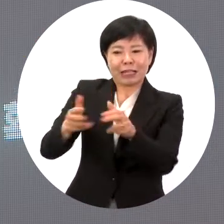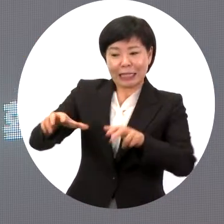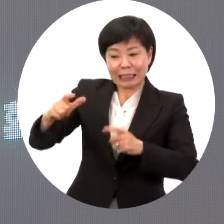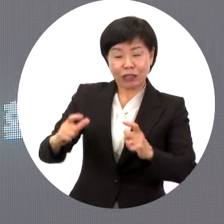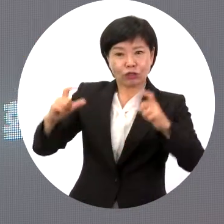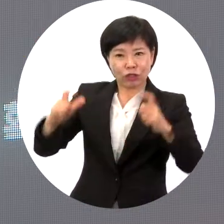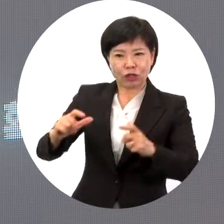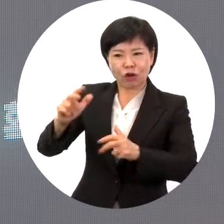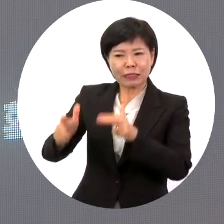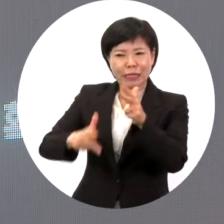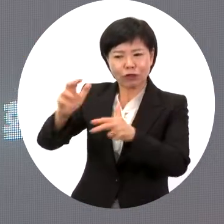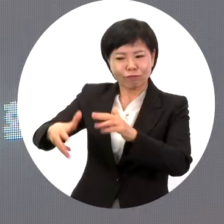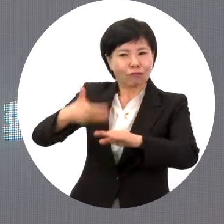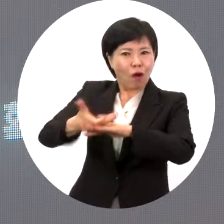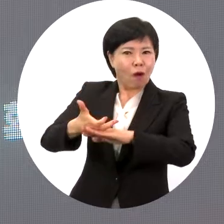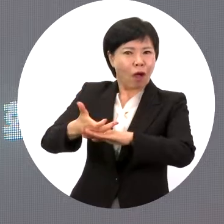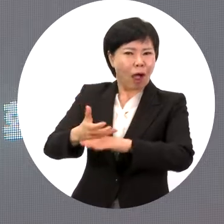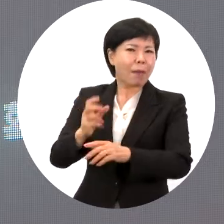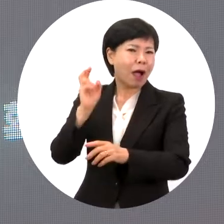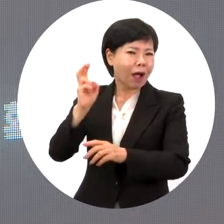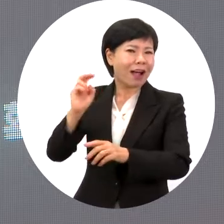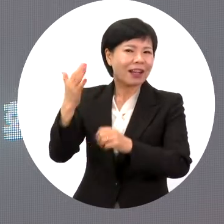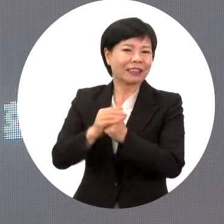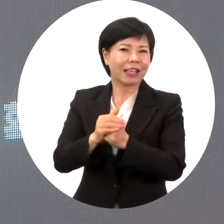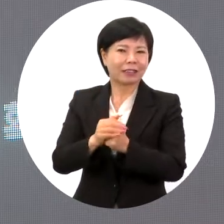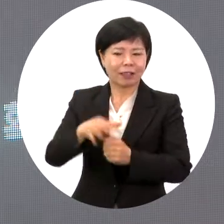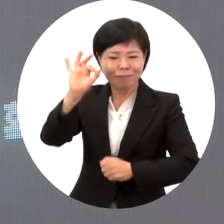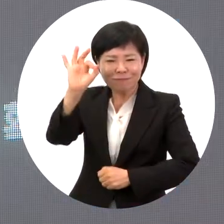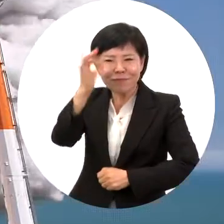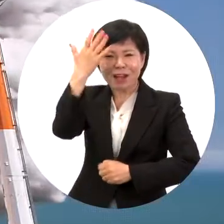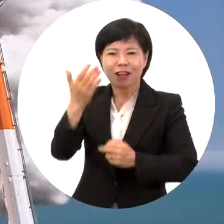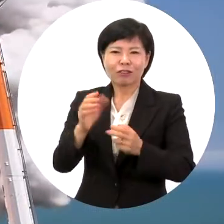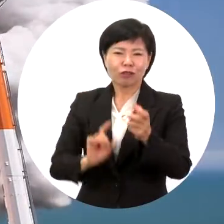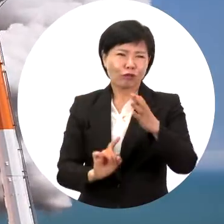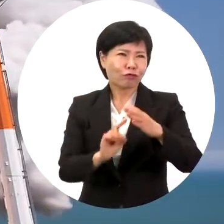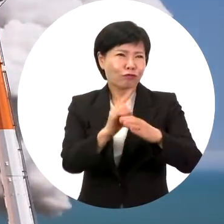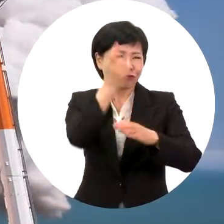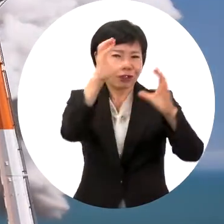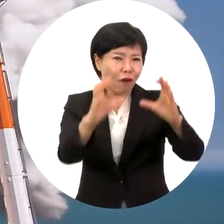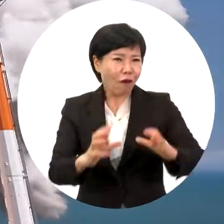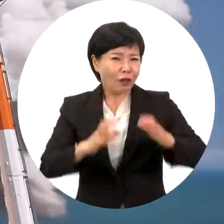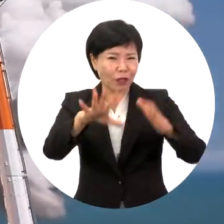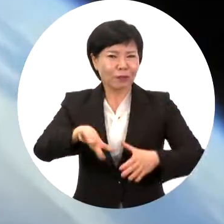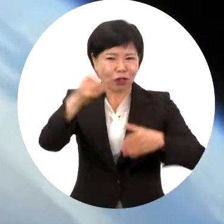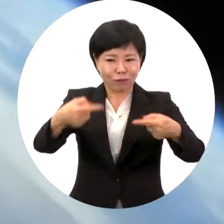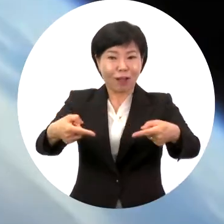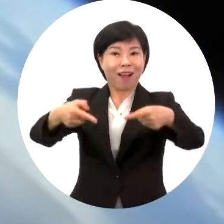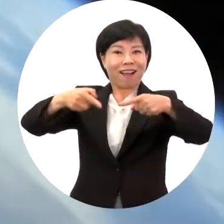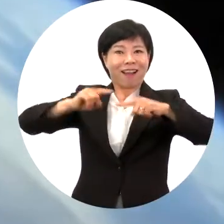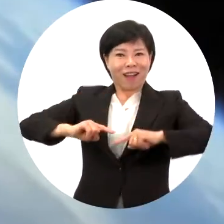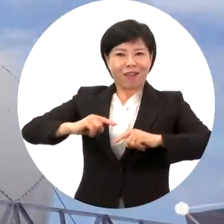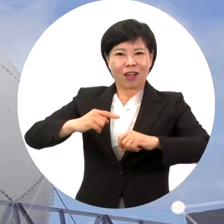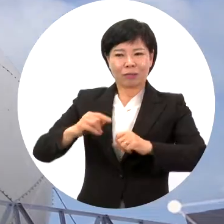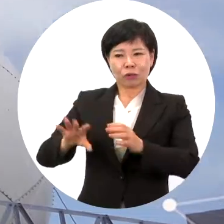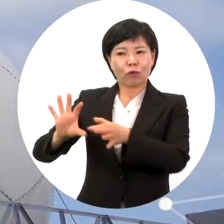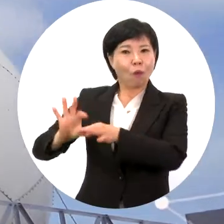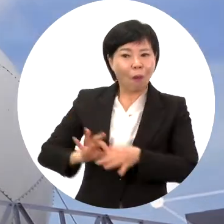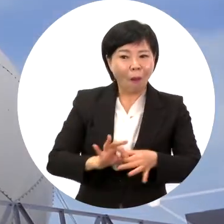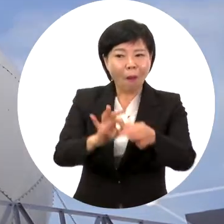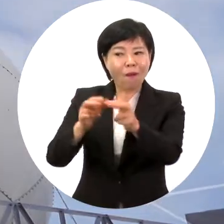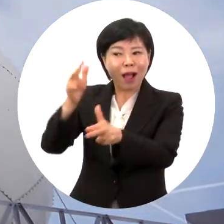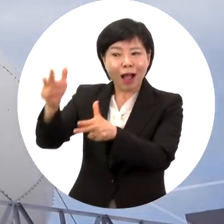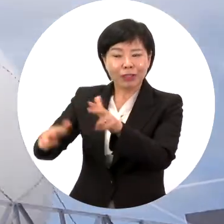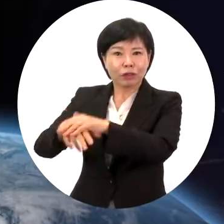변화도 가속화될 것으로 전망됩니다. 첨단 제조업 분야의 위성 제조 기업이 처음으로 진출하면서 연관 기업들도